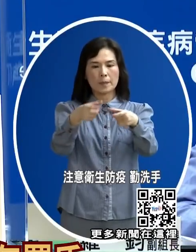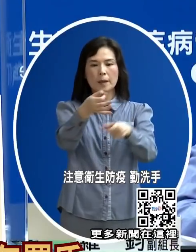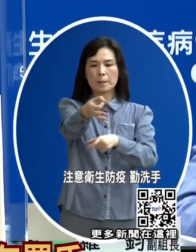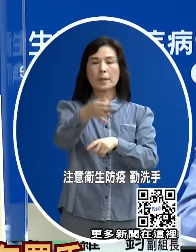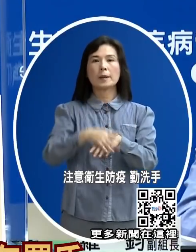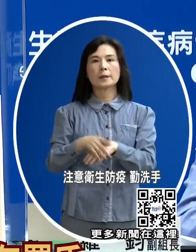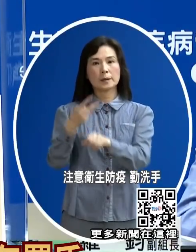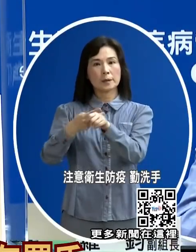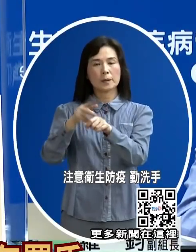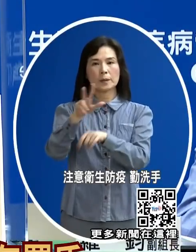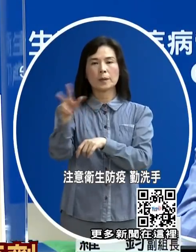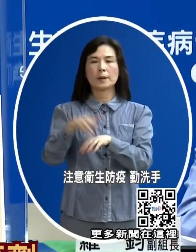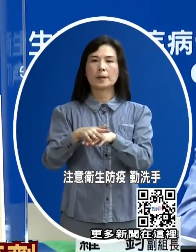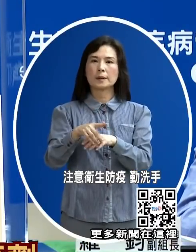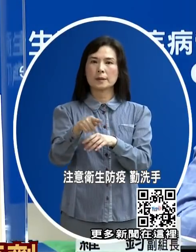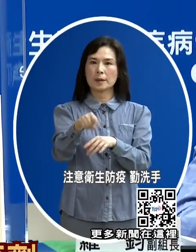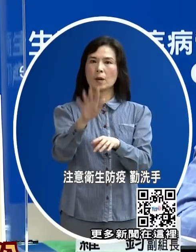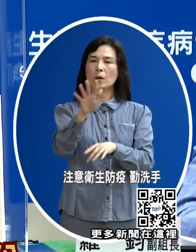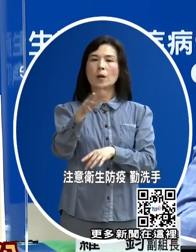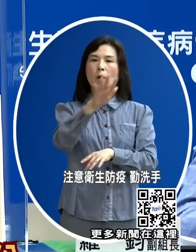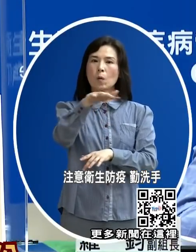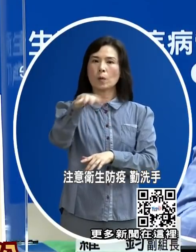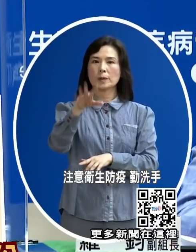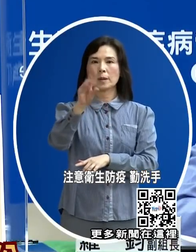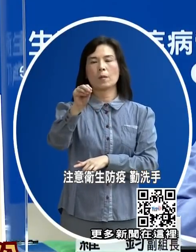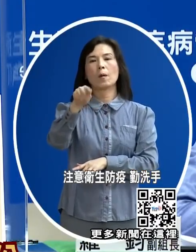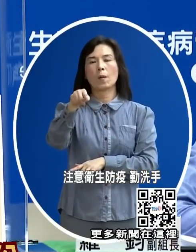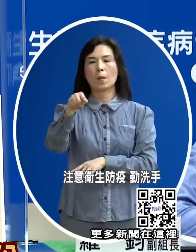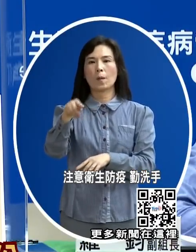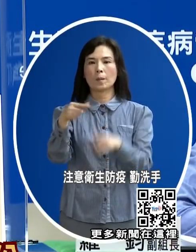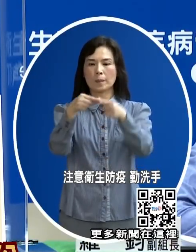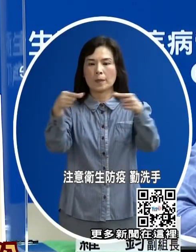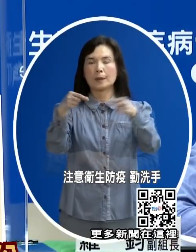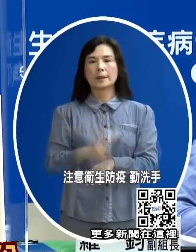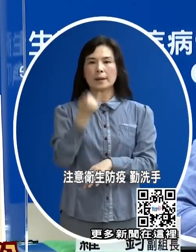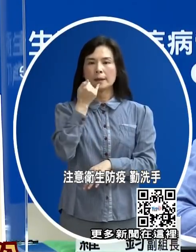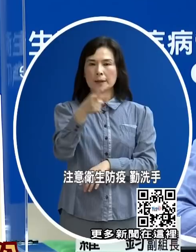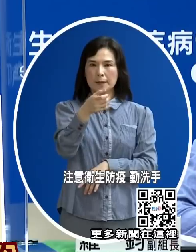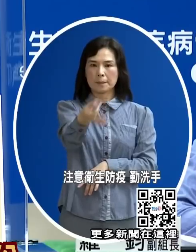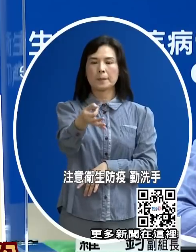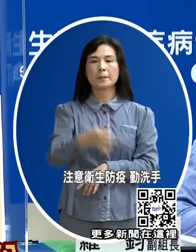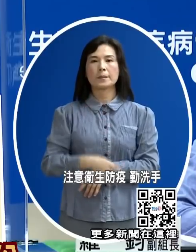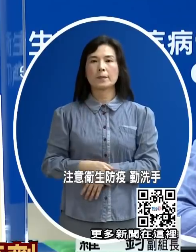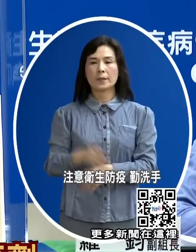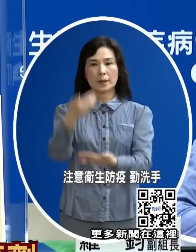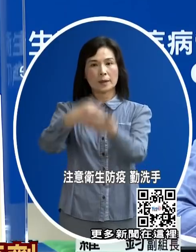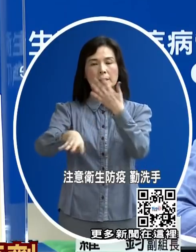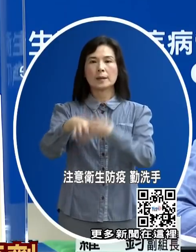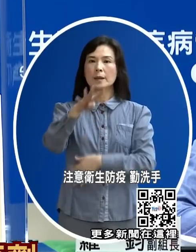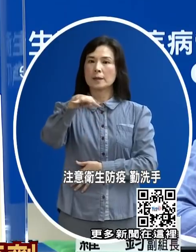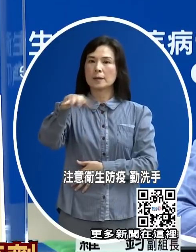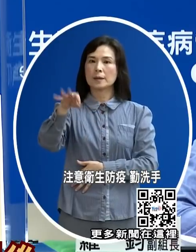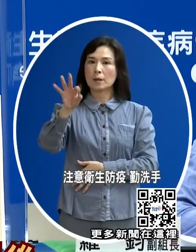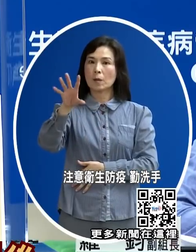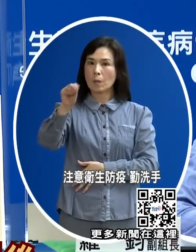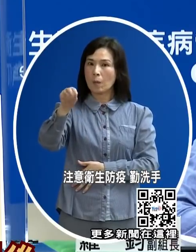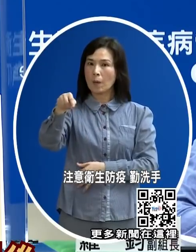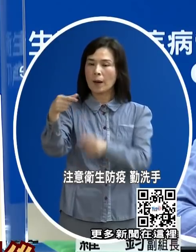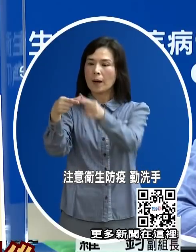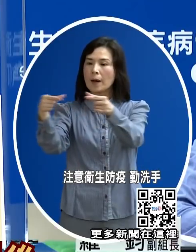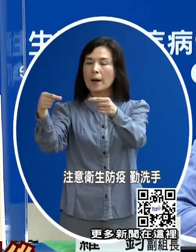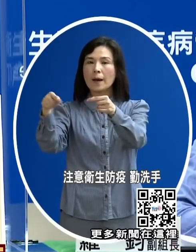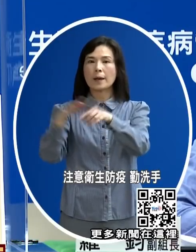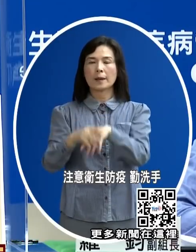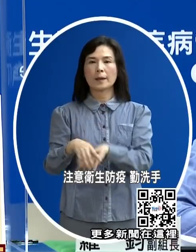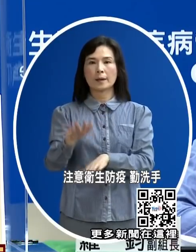斯这边我们准备5000万剂，5000万剂等1000万人份，另外4500万剂，我们希望这个月